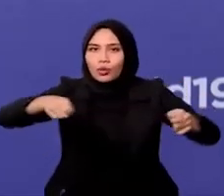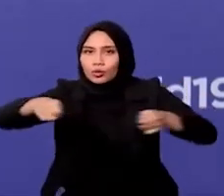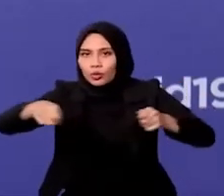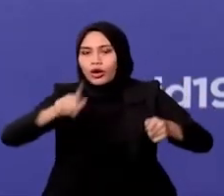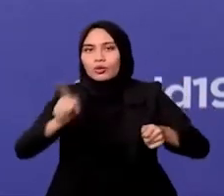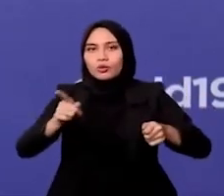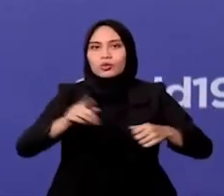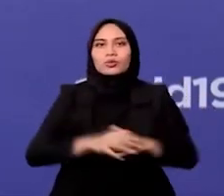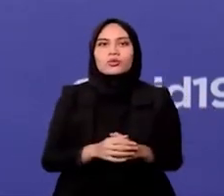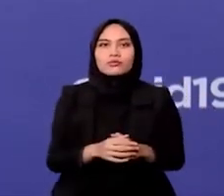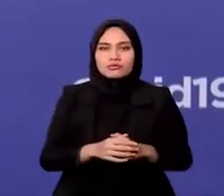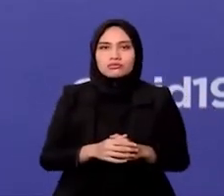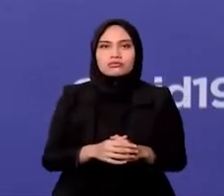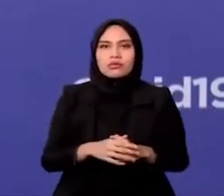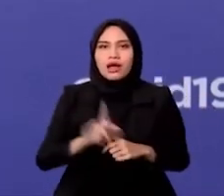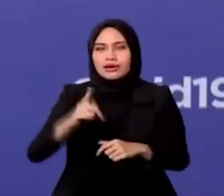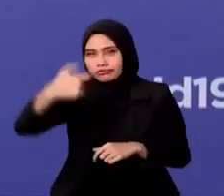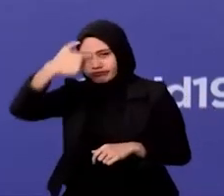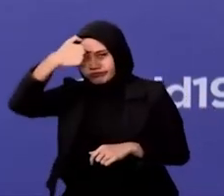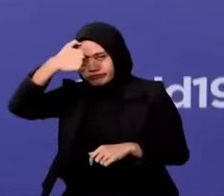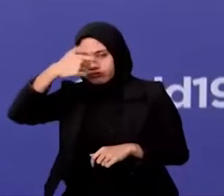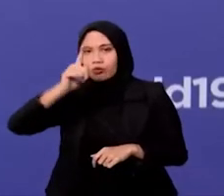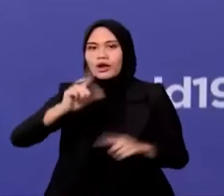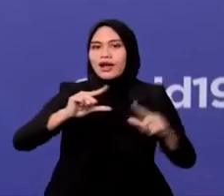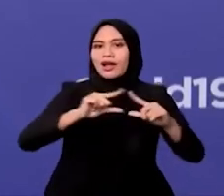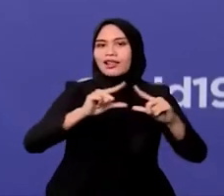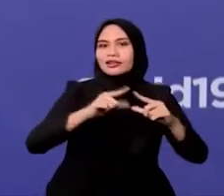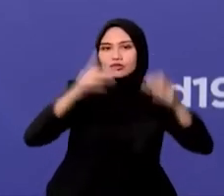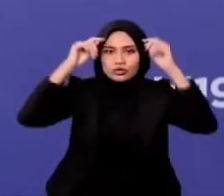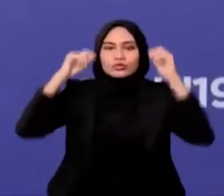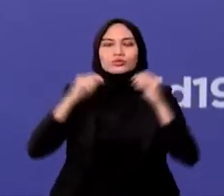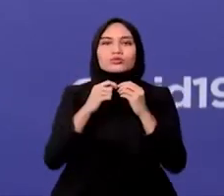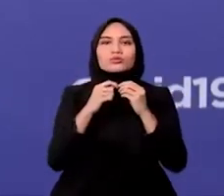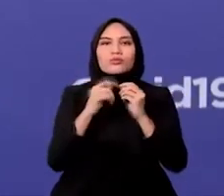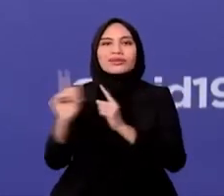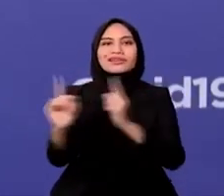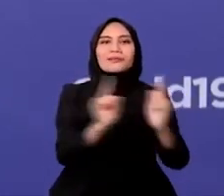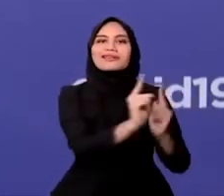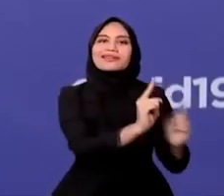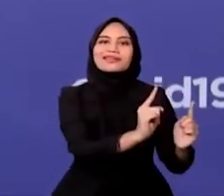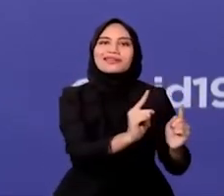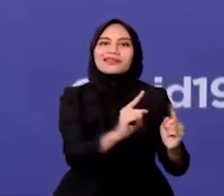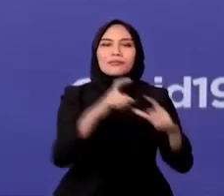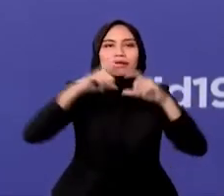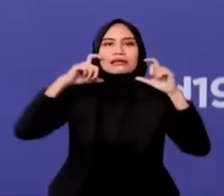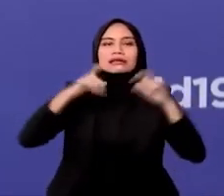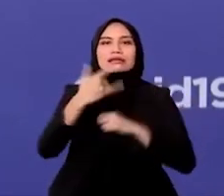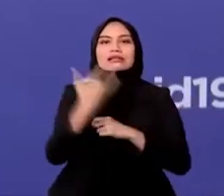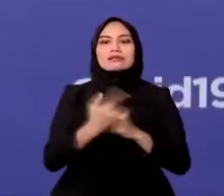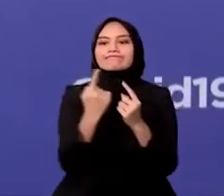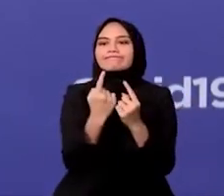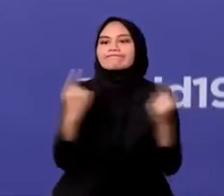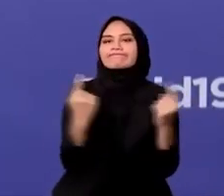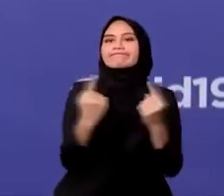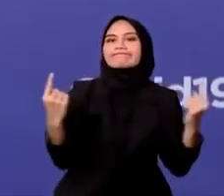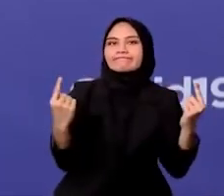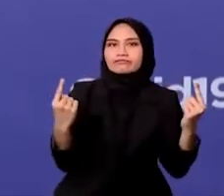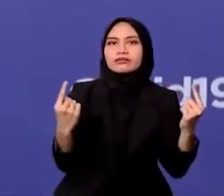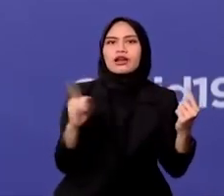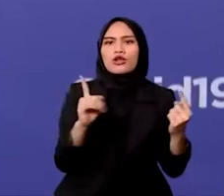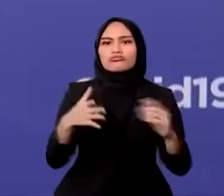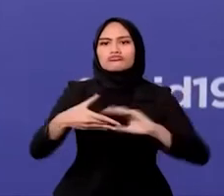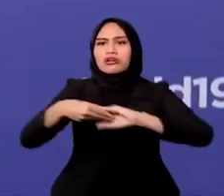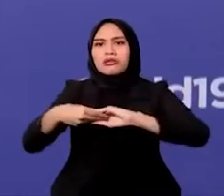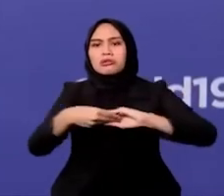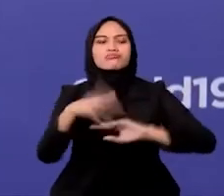bawa peralatan salat masing-masing pakai masker jaga jarak tidak usah bersalaman atau